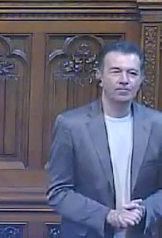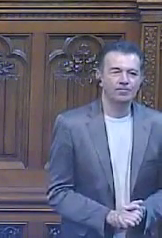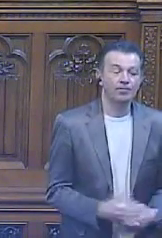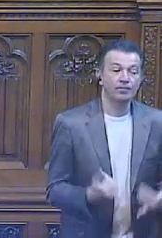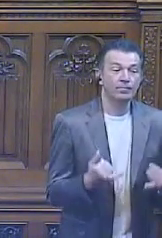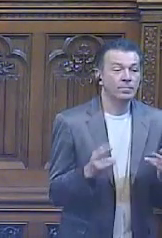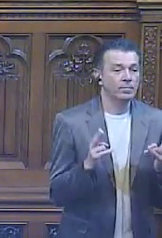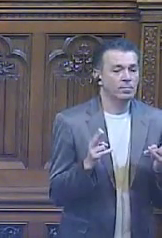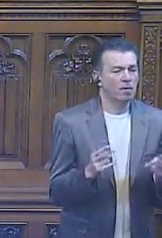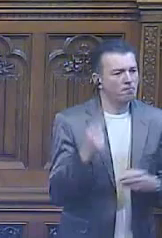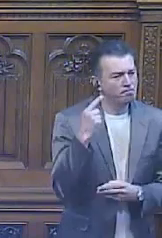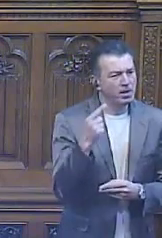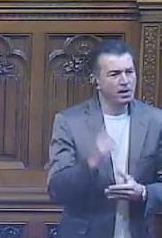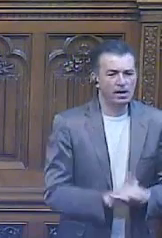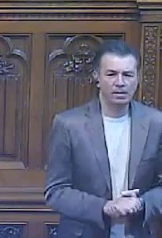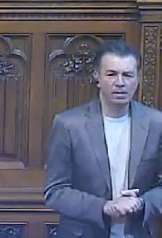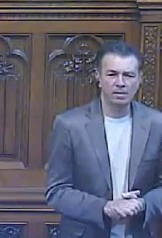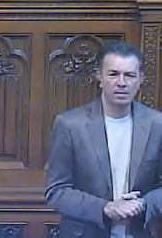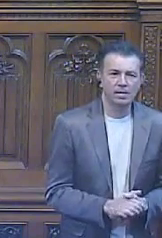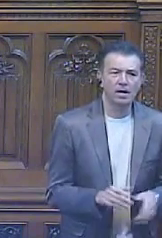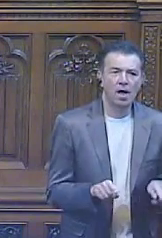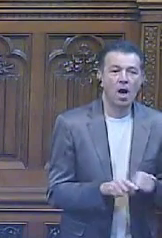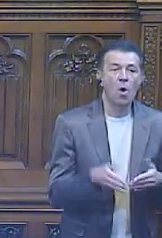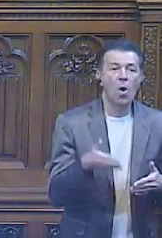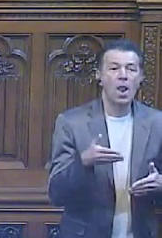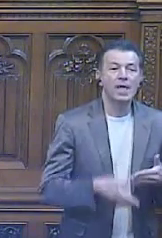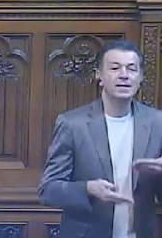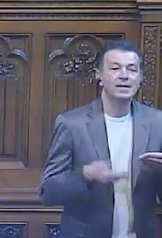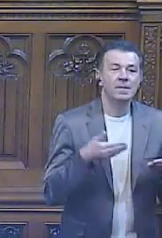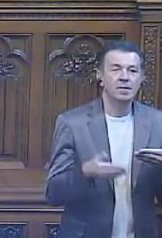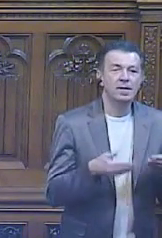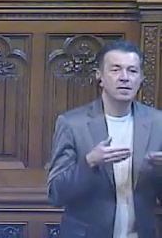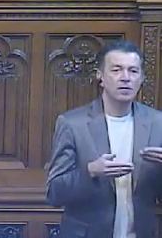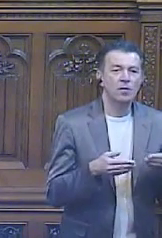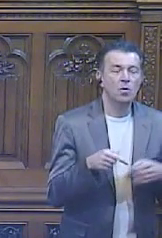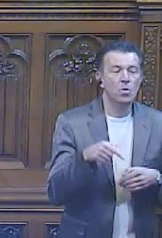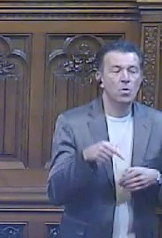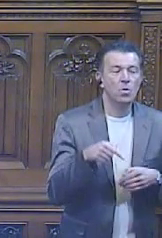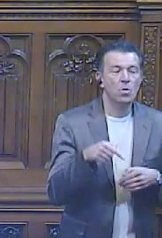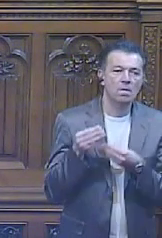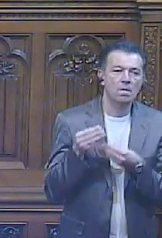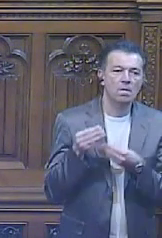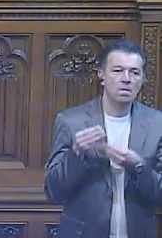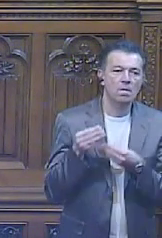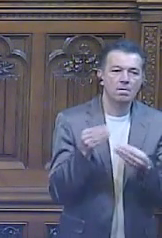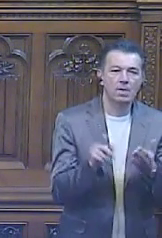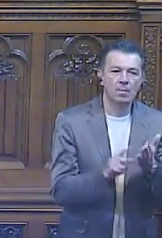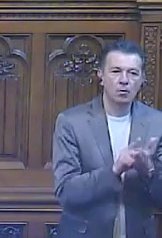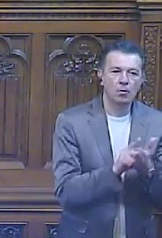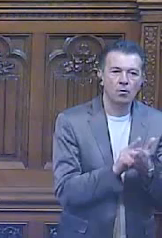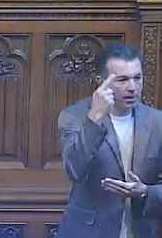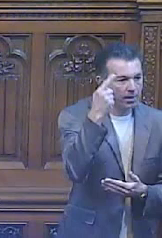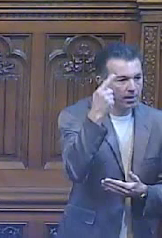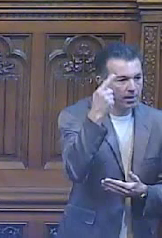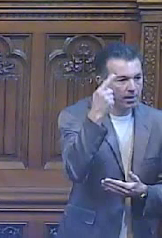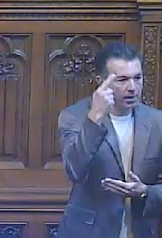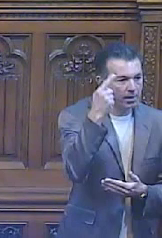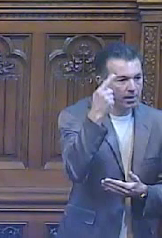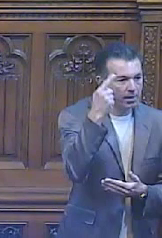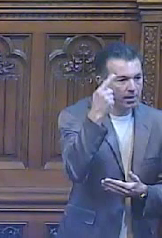wir können davon ausgehen, es wird auch die letzte Sitzung in dieser Legislaturperiode sein.